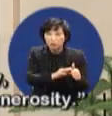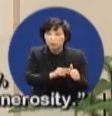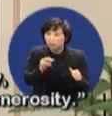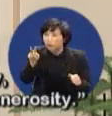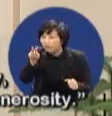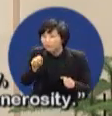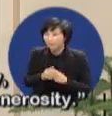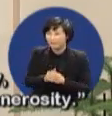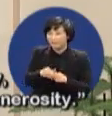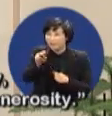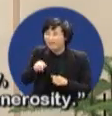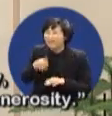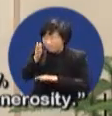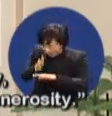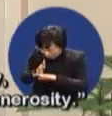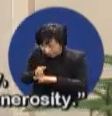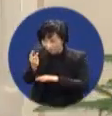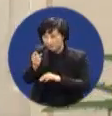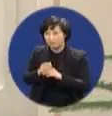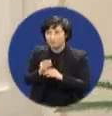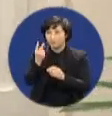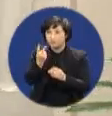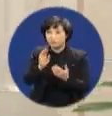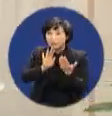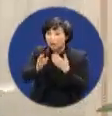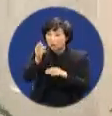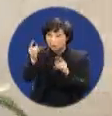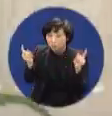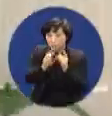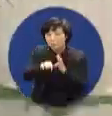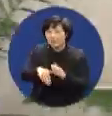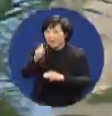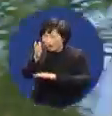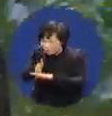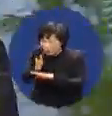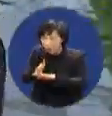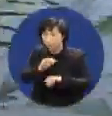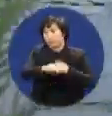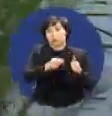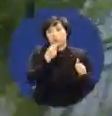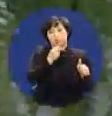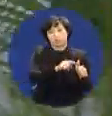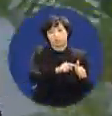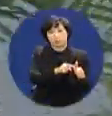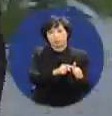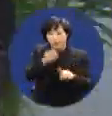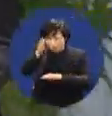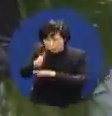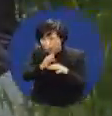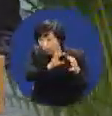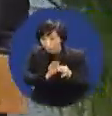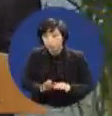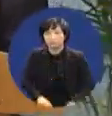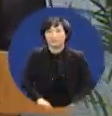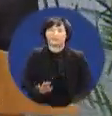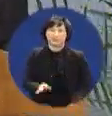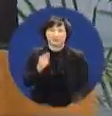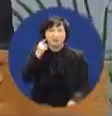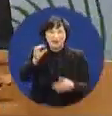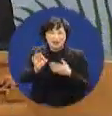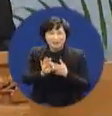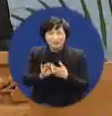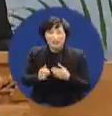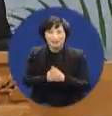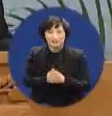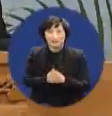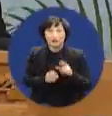봐. 감사합니다. 나중에 또 만나도 좋습니다. 자유가 없어요. 그런데 만약에